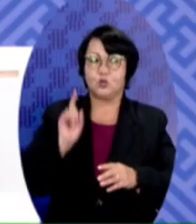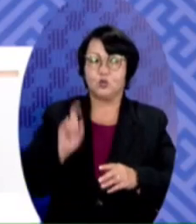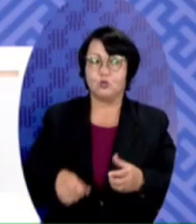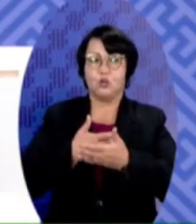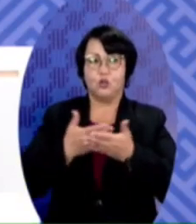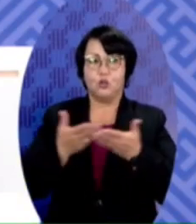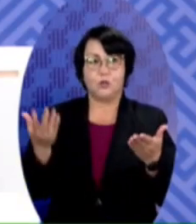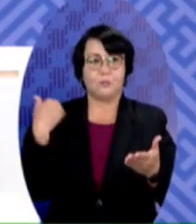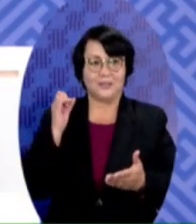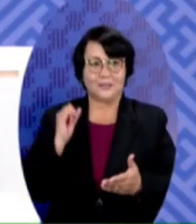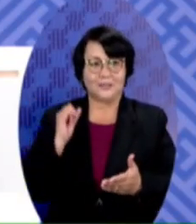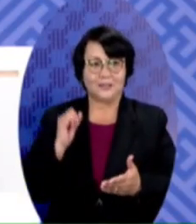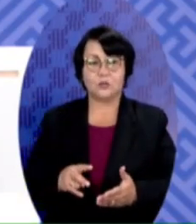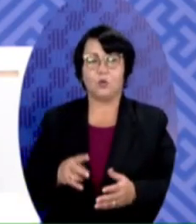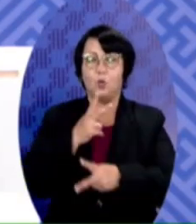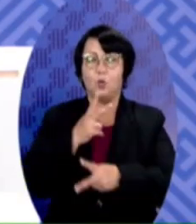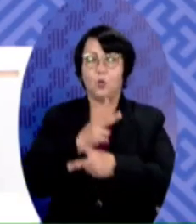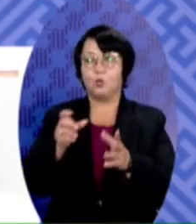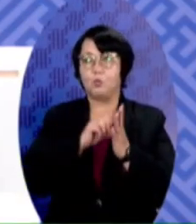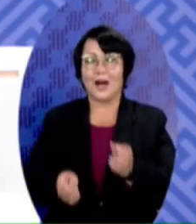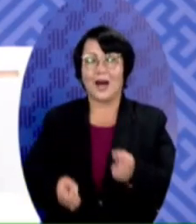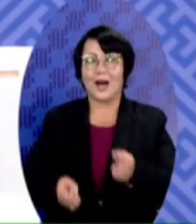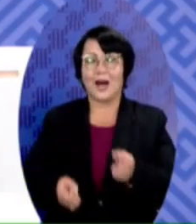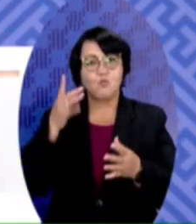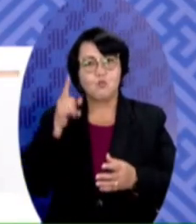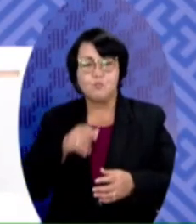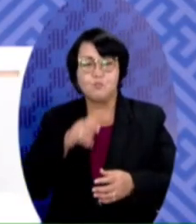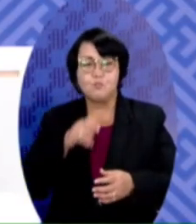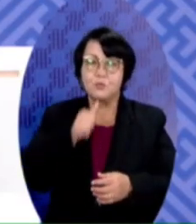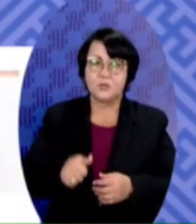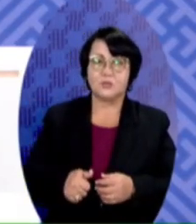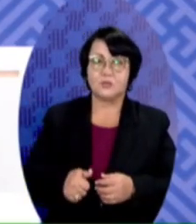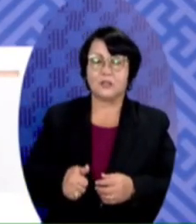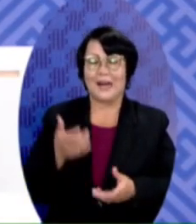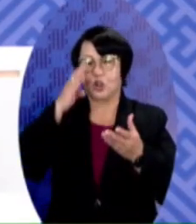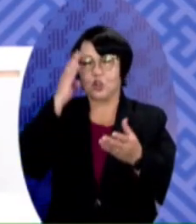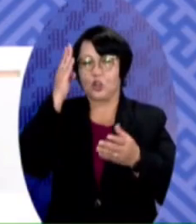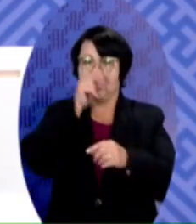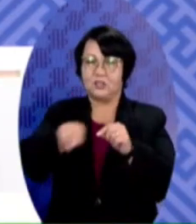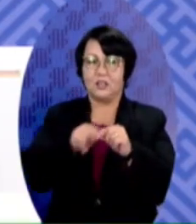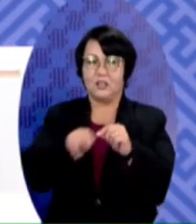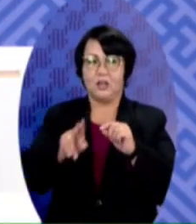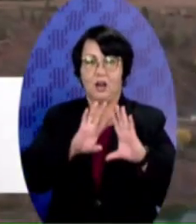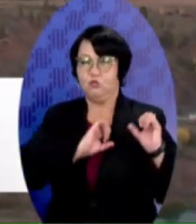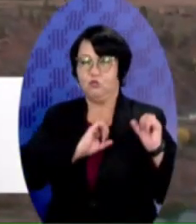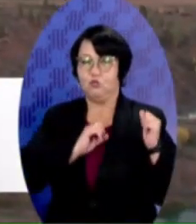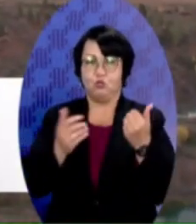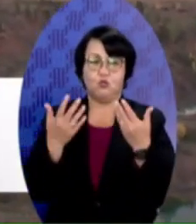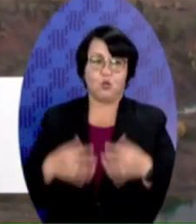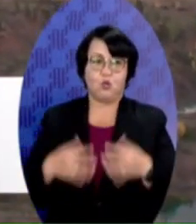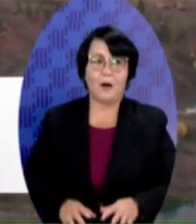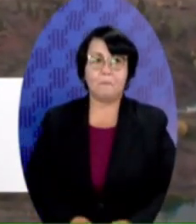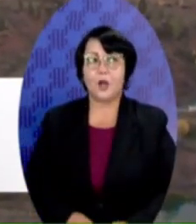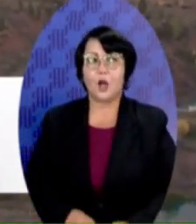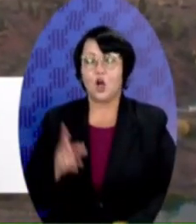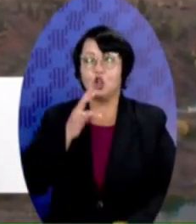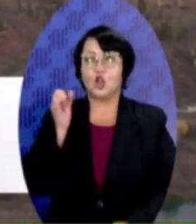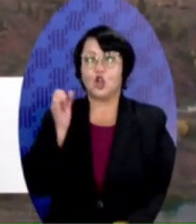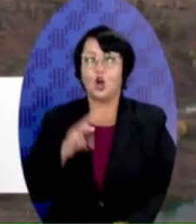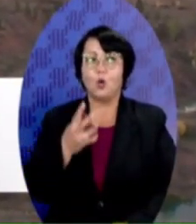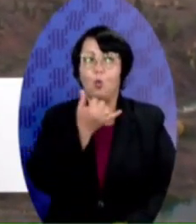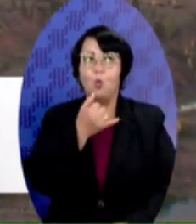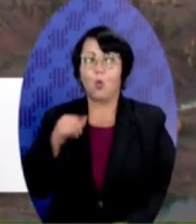одоо альва нэг хууль ус үйлдэл гарсан хэсгийг одоо тодруулахыг даалгасан гэдгийг бас та бүдтэй хэлье. За ноён уул орчинд